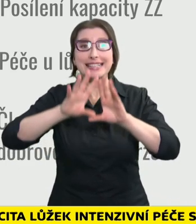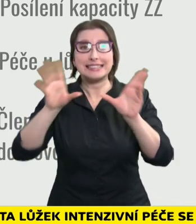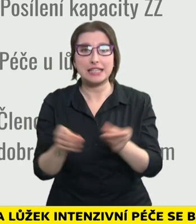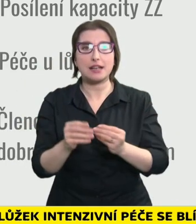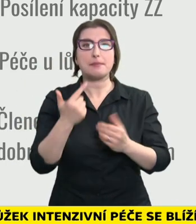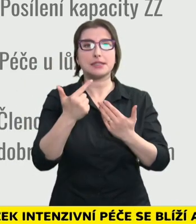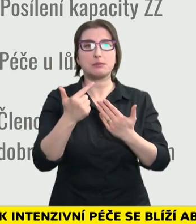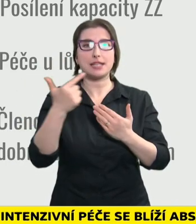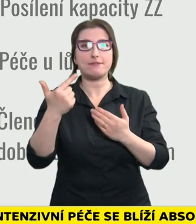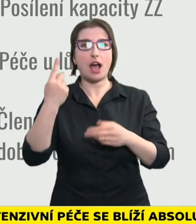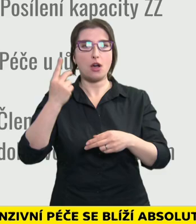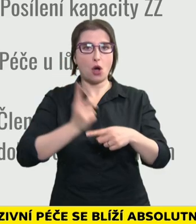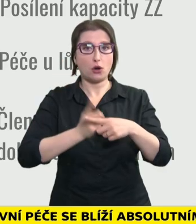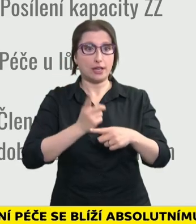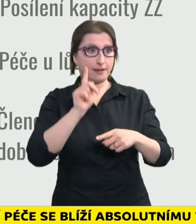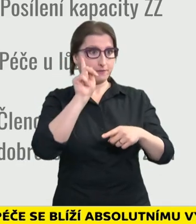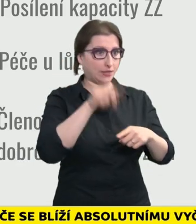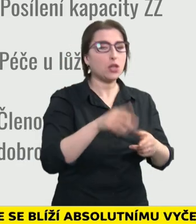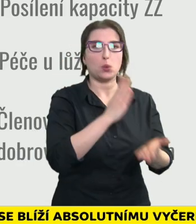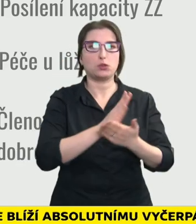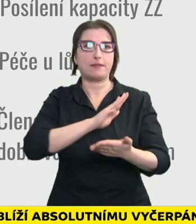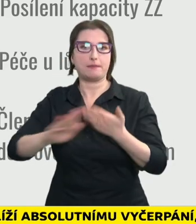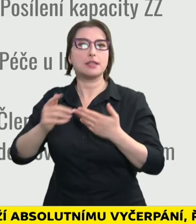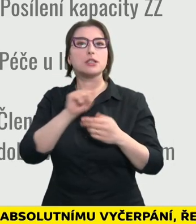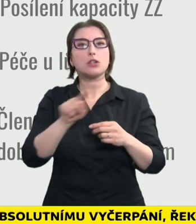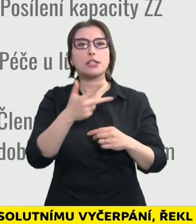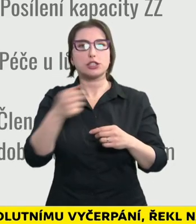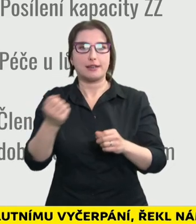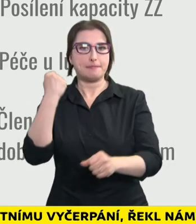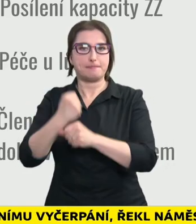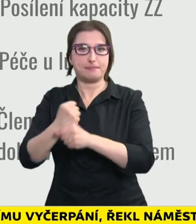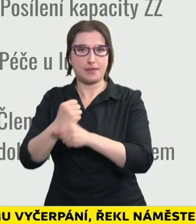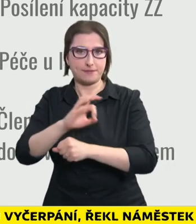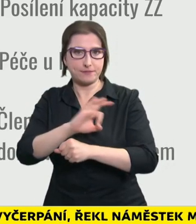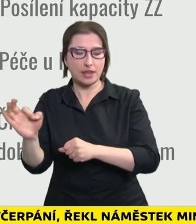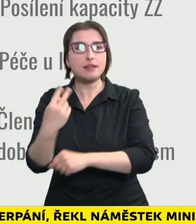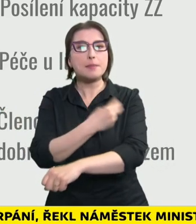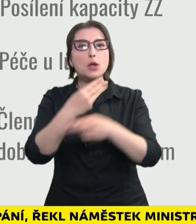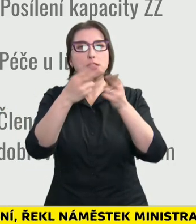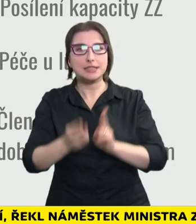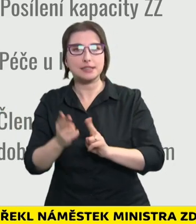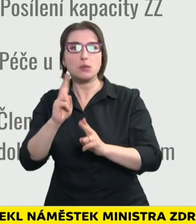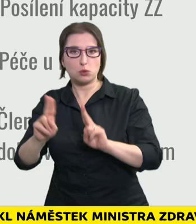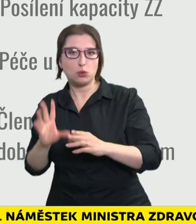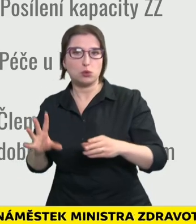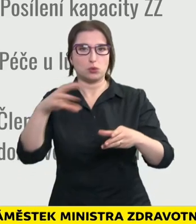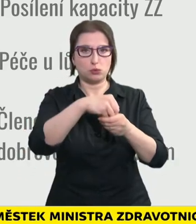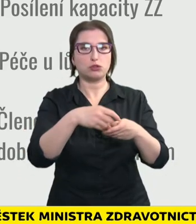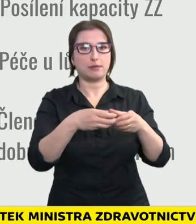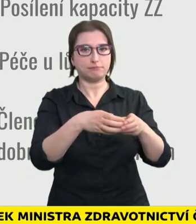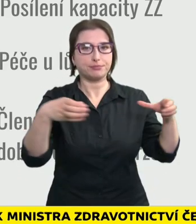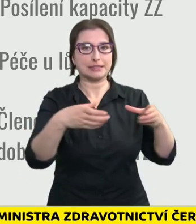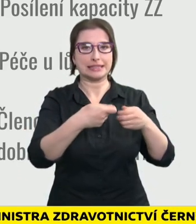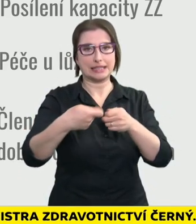hodin, právě proto, aby posílili kapacitu zdravotnického zařízení. Posílení té kapacity spočívá v tom, že se